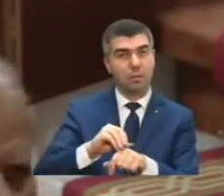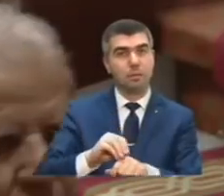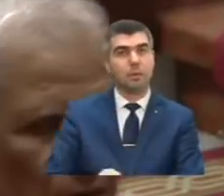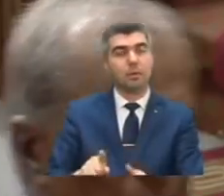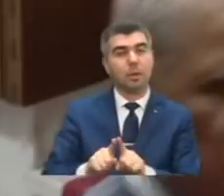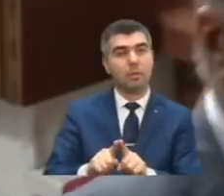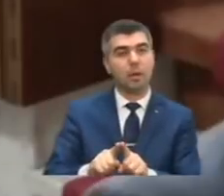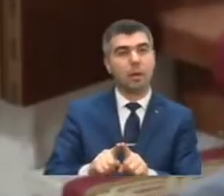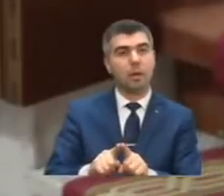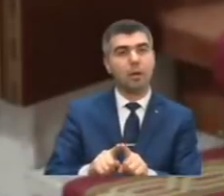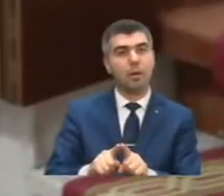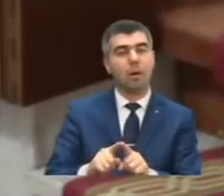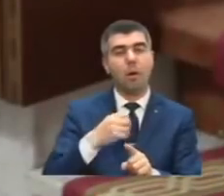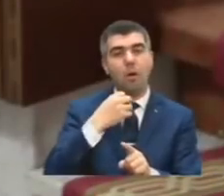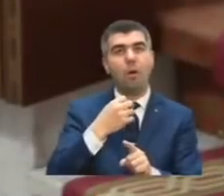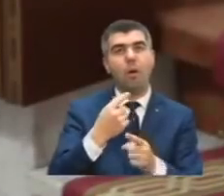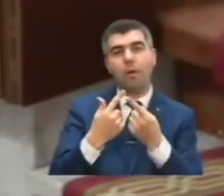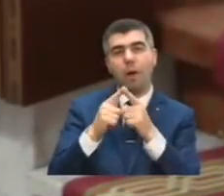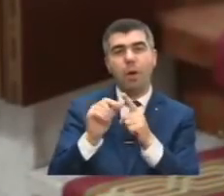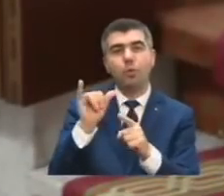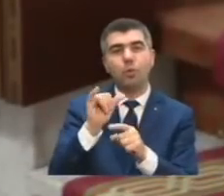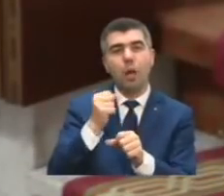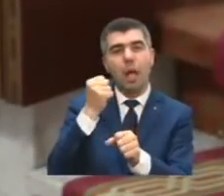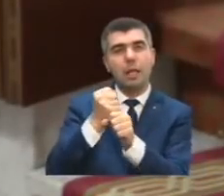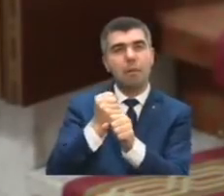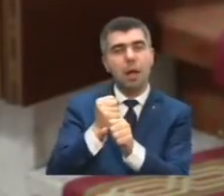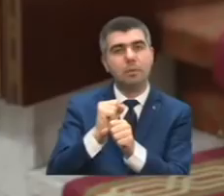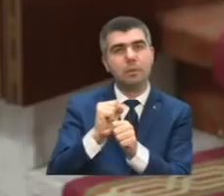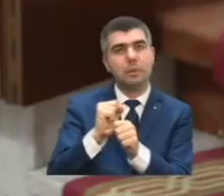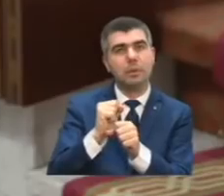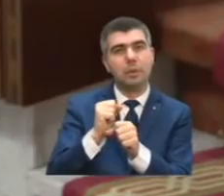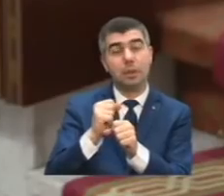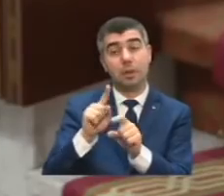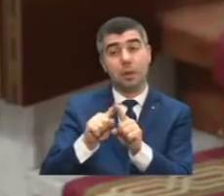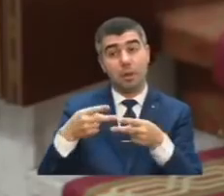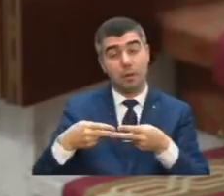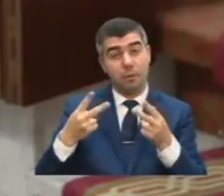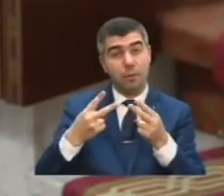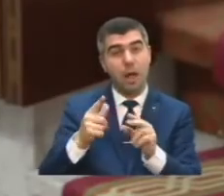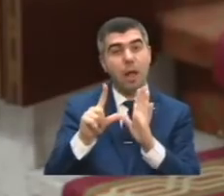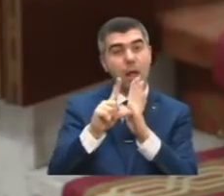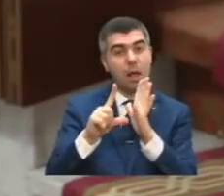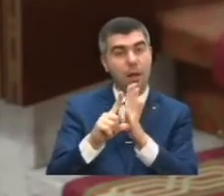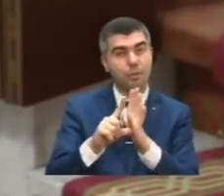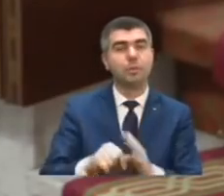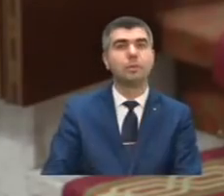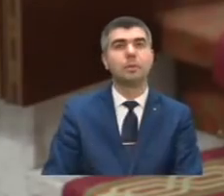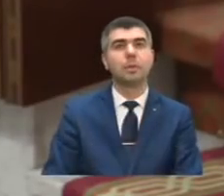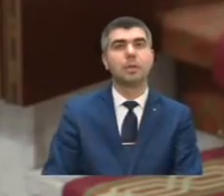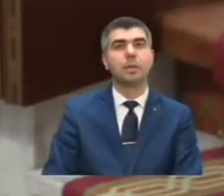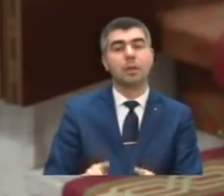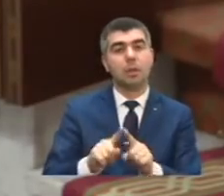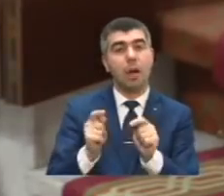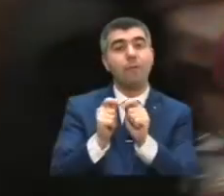الموضوع تكلمت عليه ونقول شنو درنا فيه بالضبط. لما خرج بطبيعه الحال القانون اصدر في